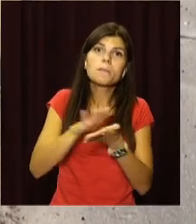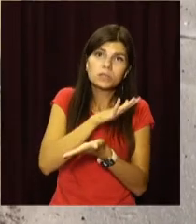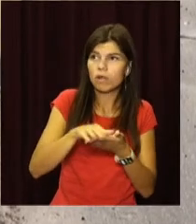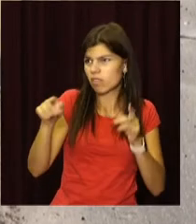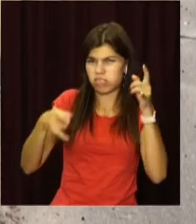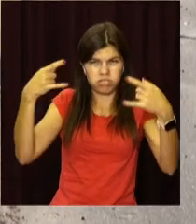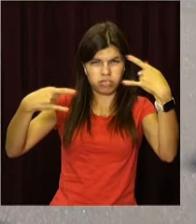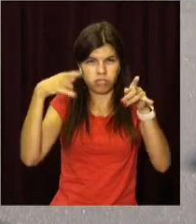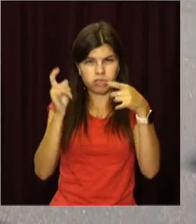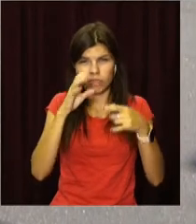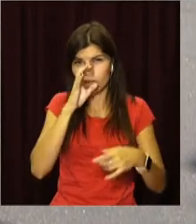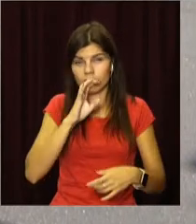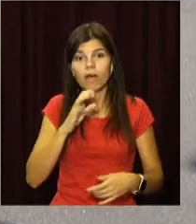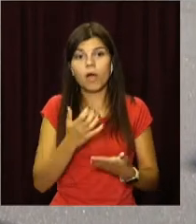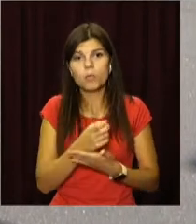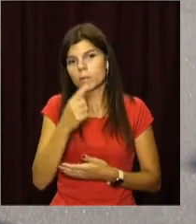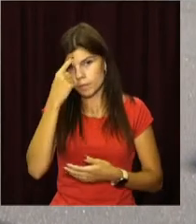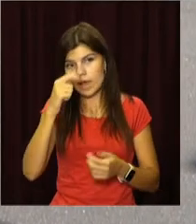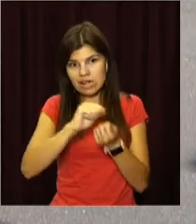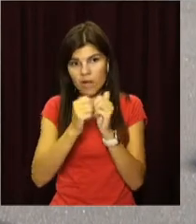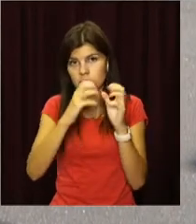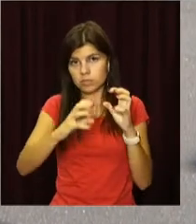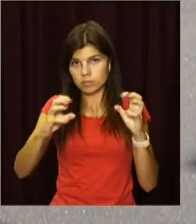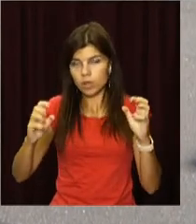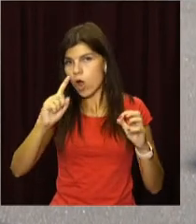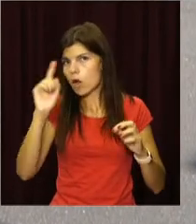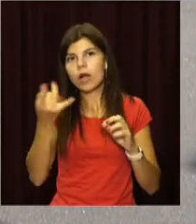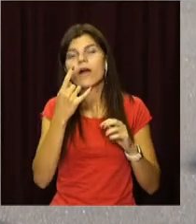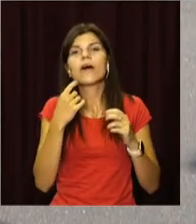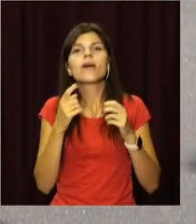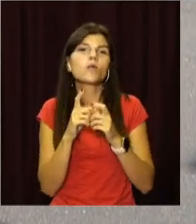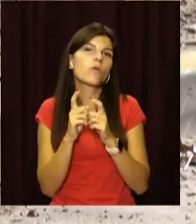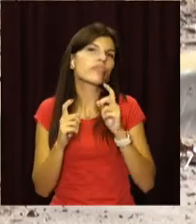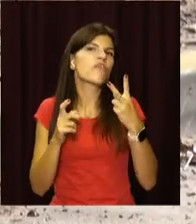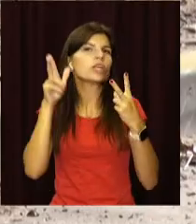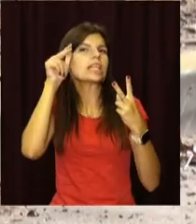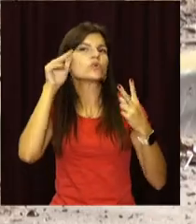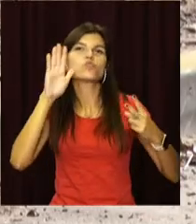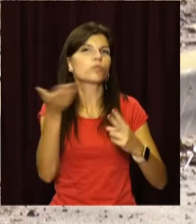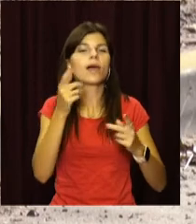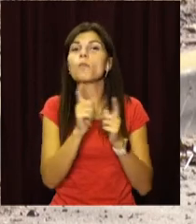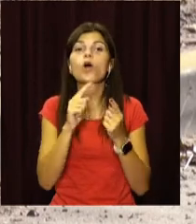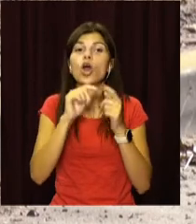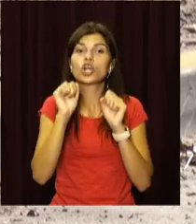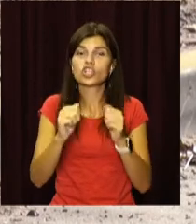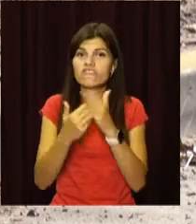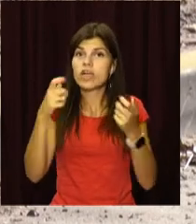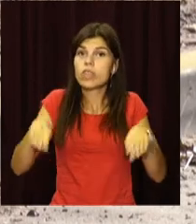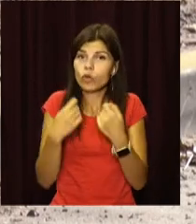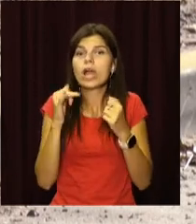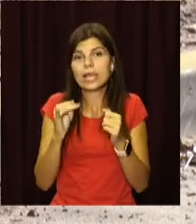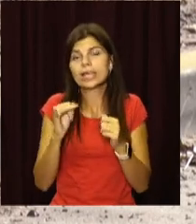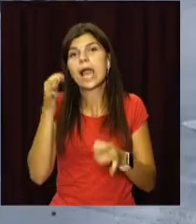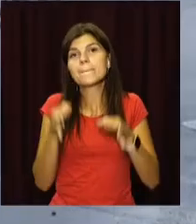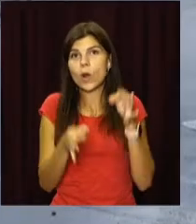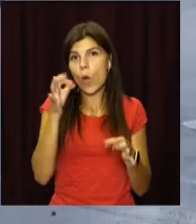безкоштовні. Сергій Білий переконаний, цими глибами вбили одночасно двох зайців. Вони і захист від порушників, і природний